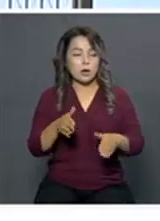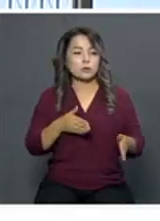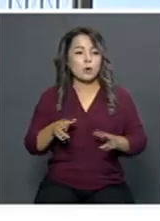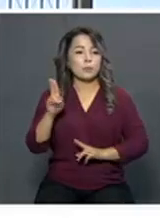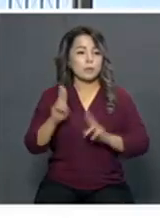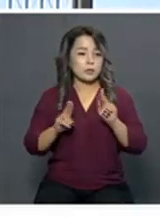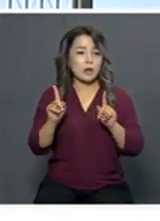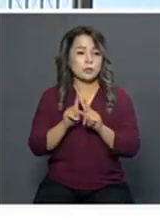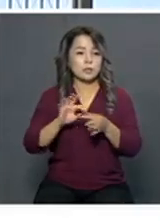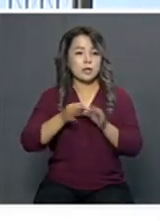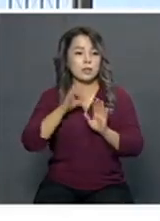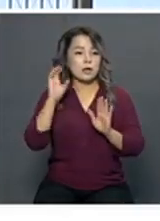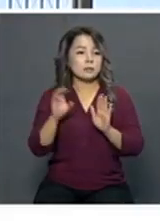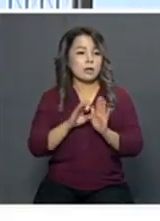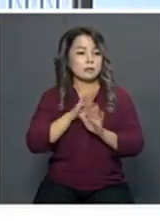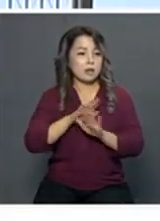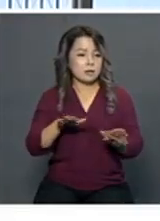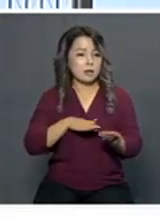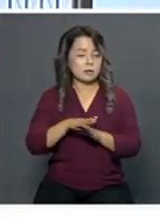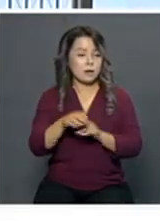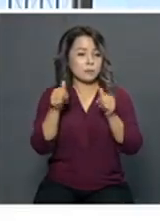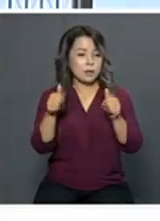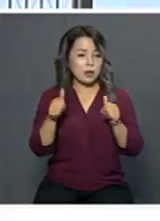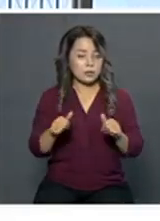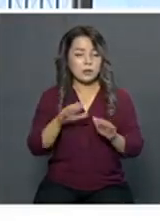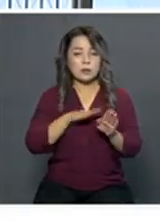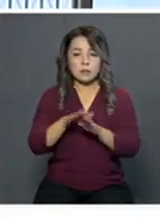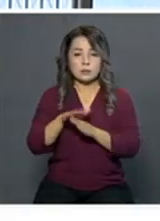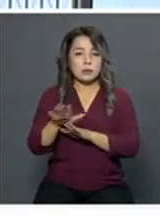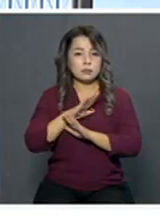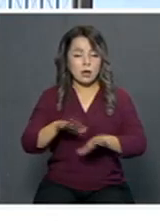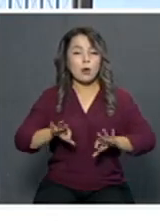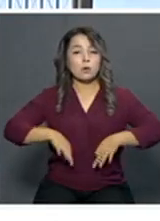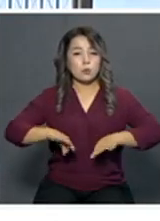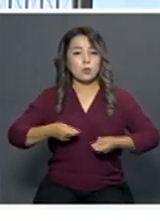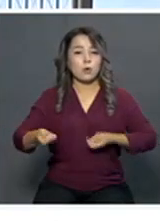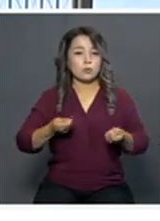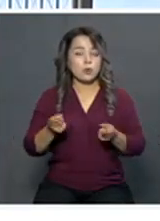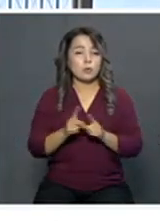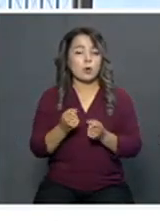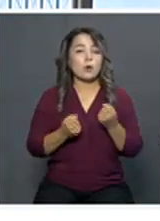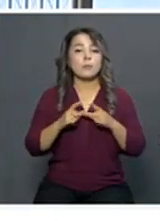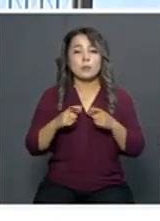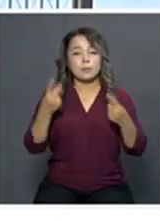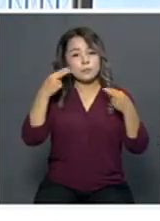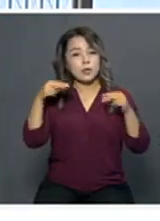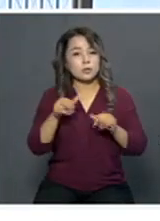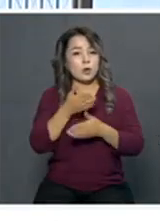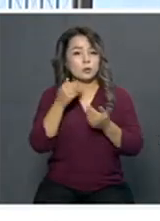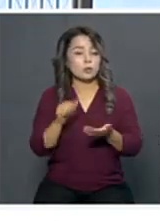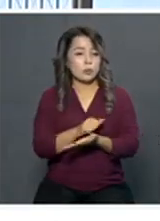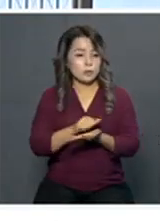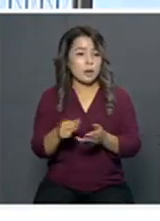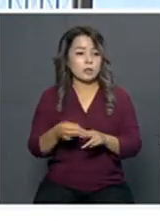жолдың жүру бөлігінің таңбаларымен жазылған талаптарды сақтамау, көлік құралдарын басқару құжаттары жоқ және басқару